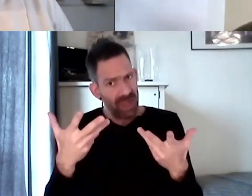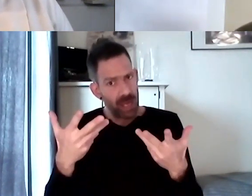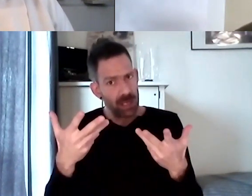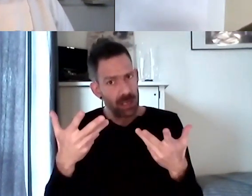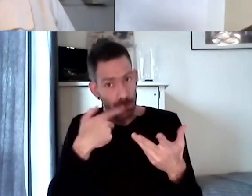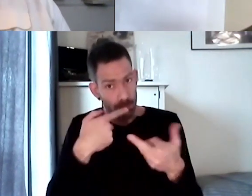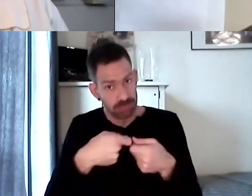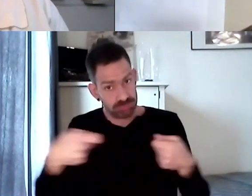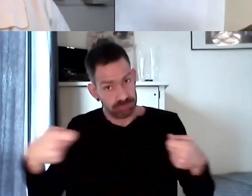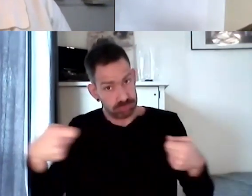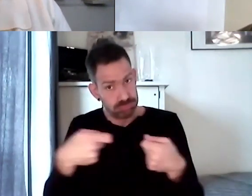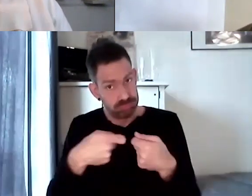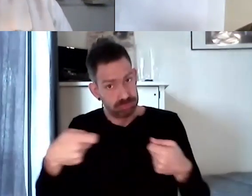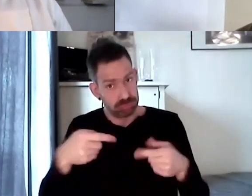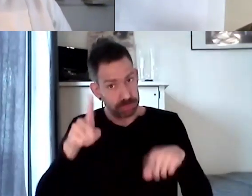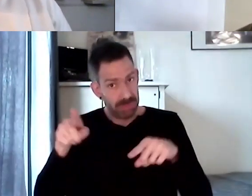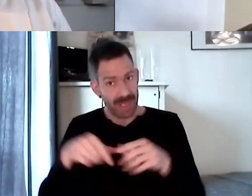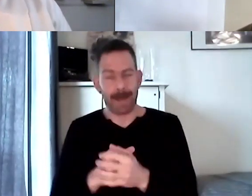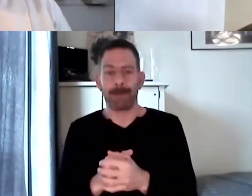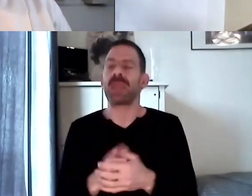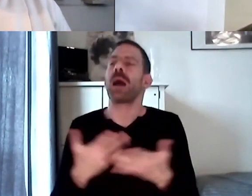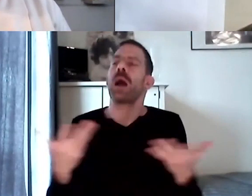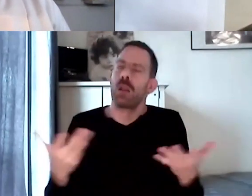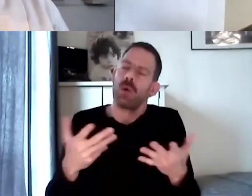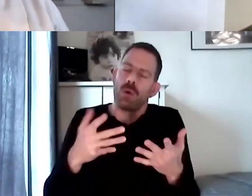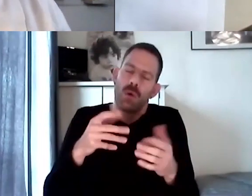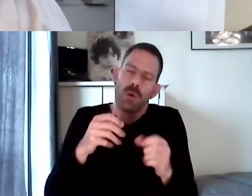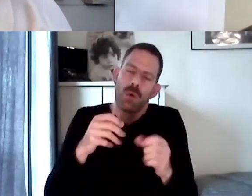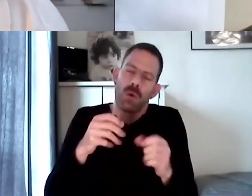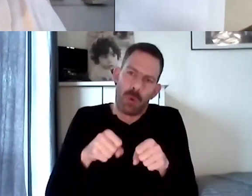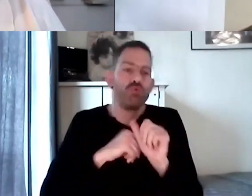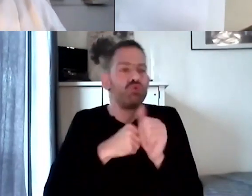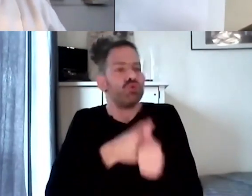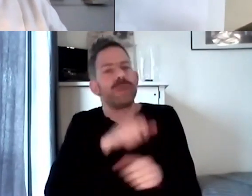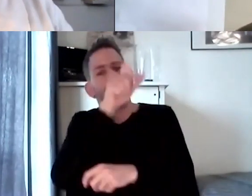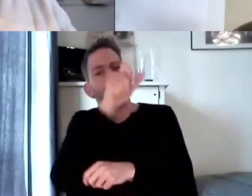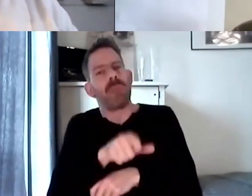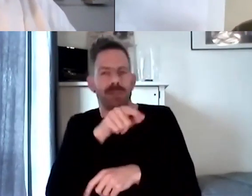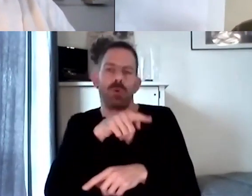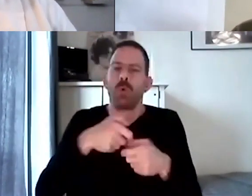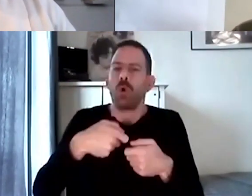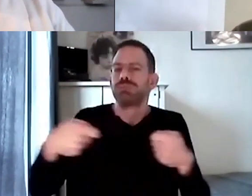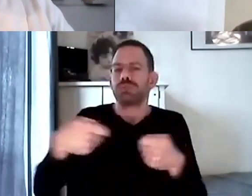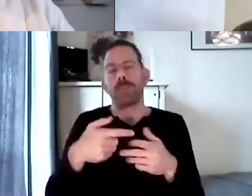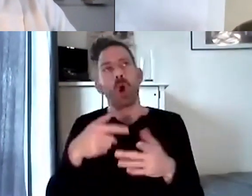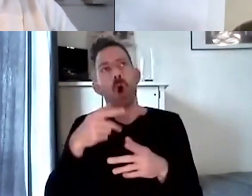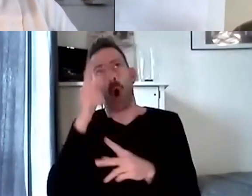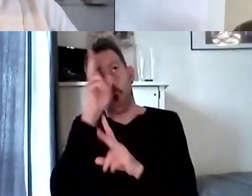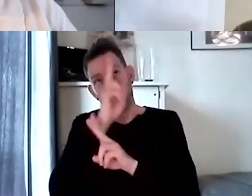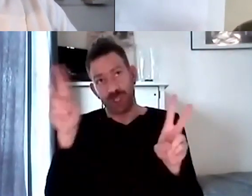élastique? Alors, oui, ça peut être élastique selon la personne, parce qu'un bilan de compétences est en général sur